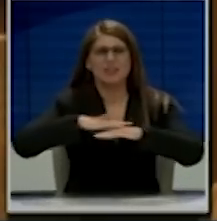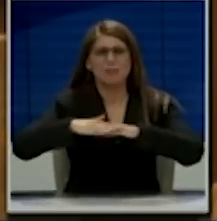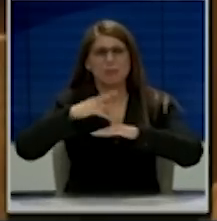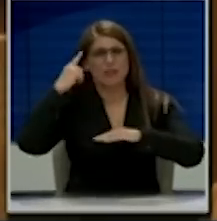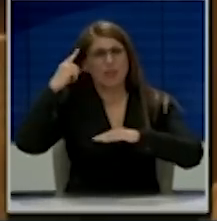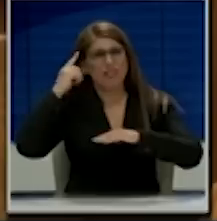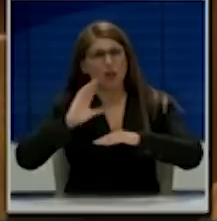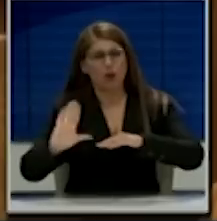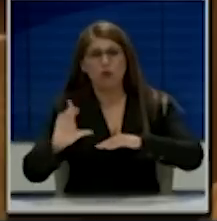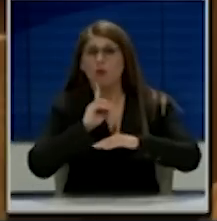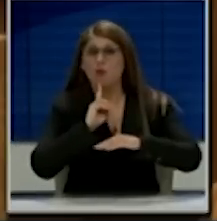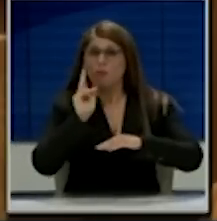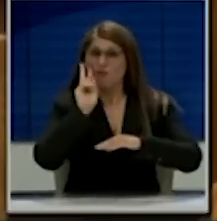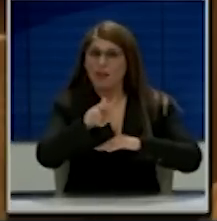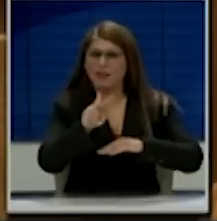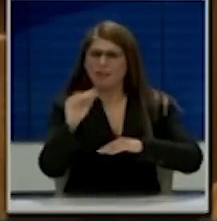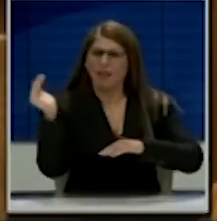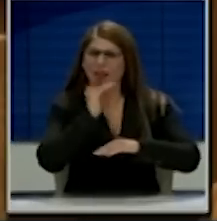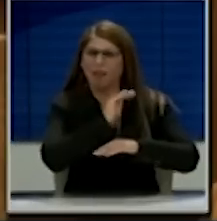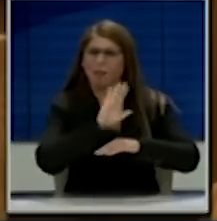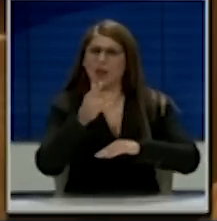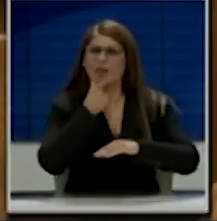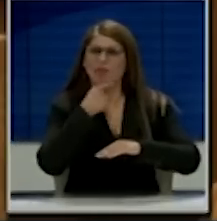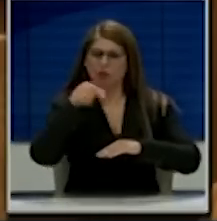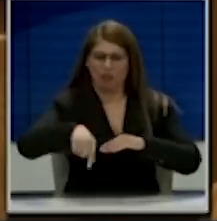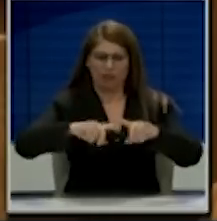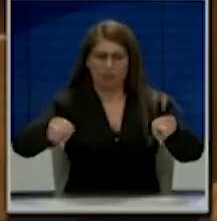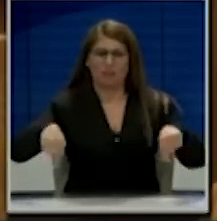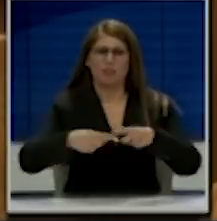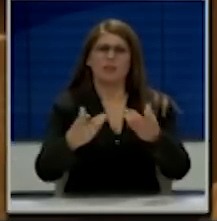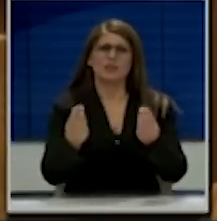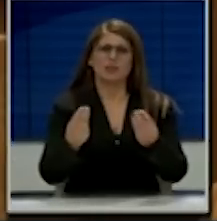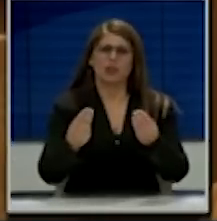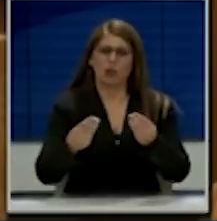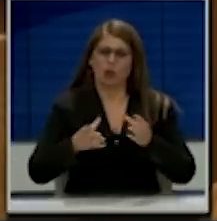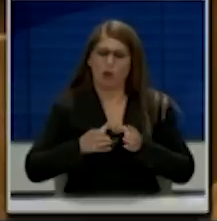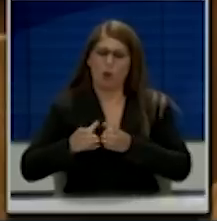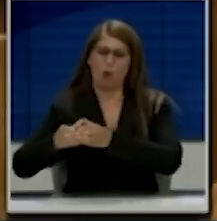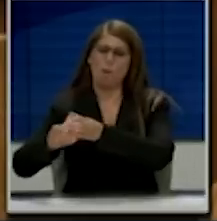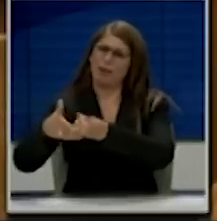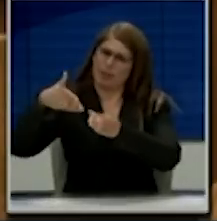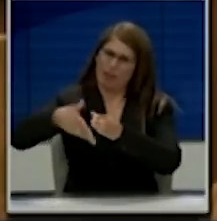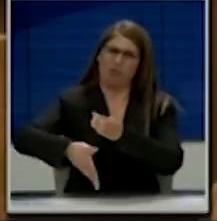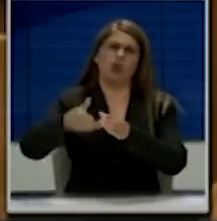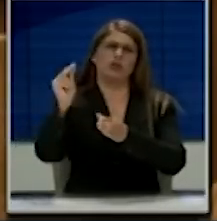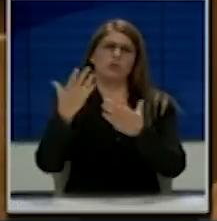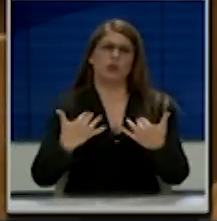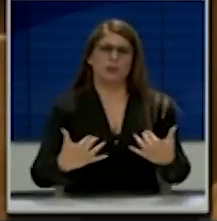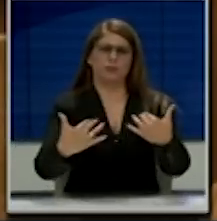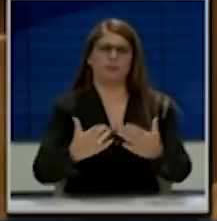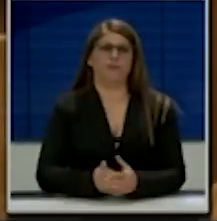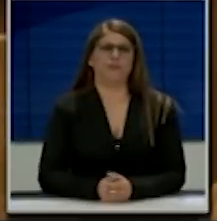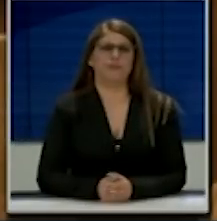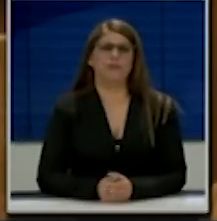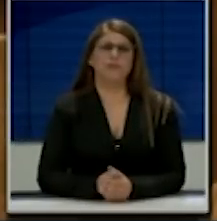ιδεών, όπως φαίνεται και με μια ματιά εδώ μέσα στις διάφορες πτέρυγες αυτής της Βουλής. Το